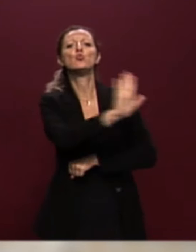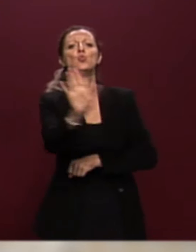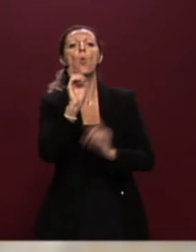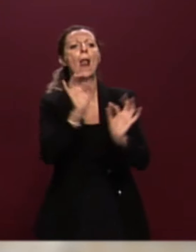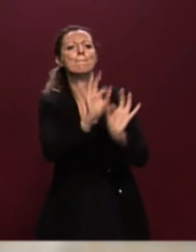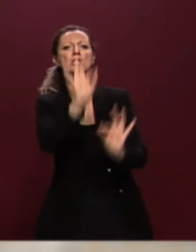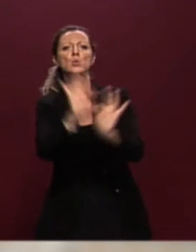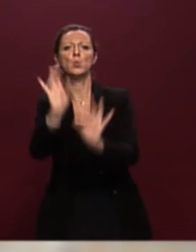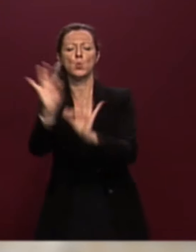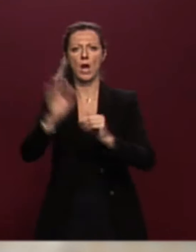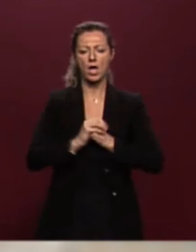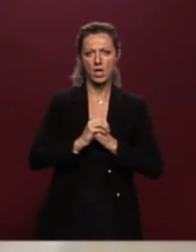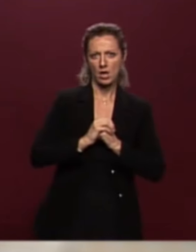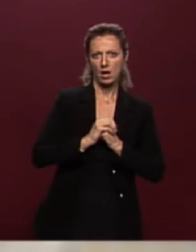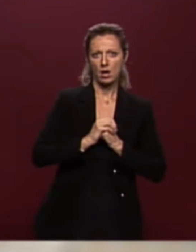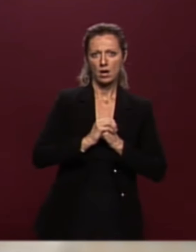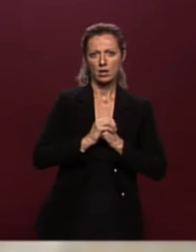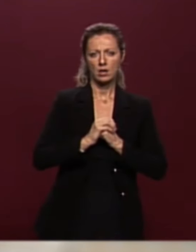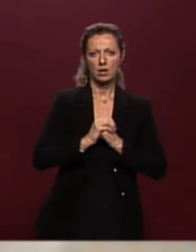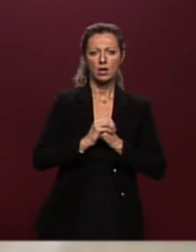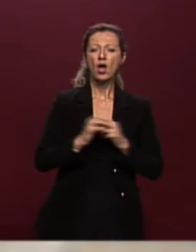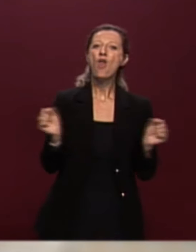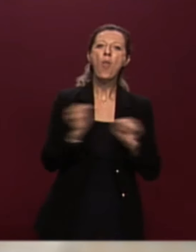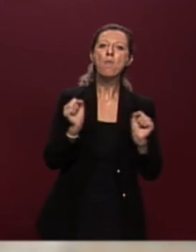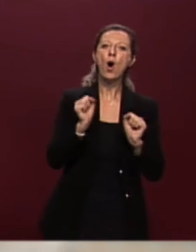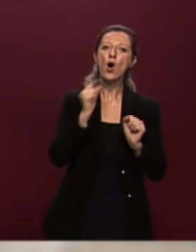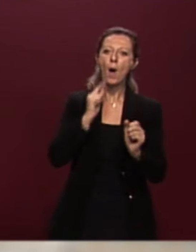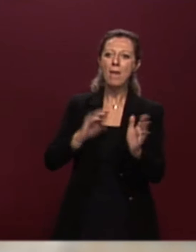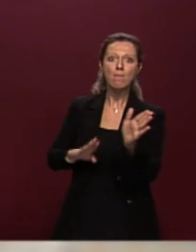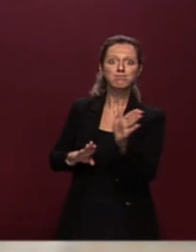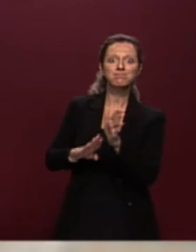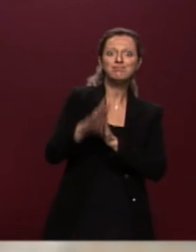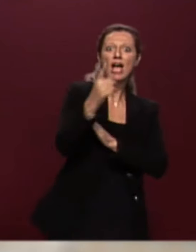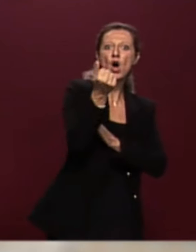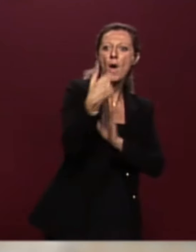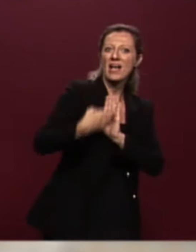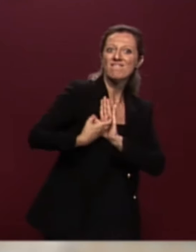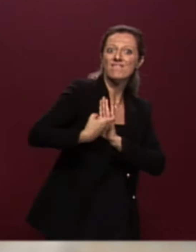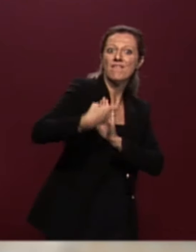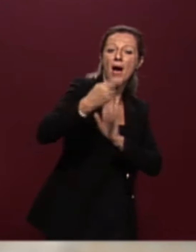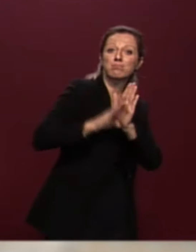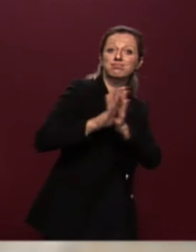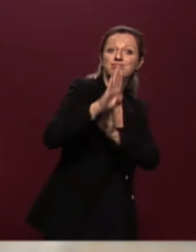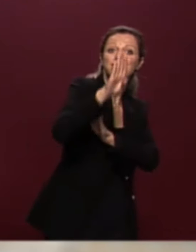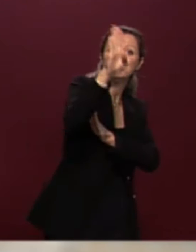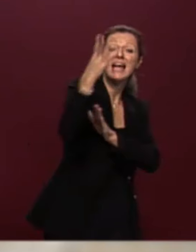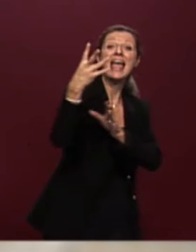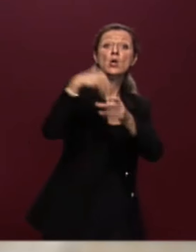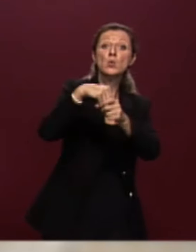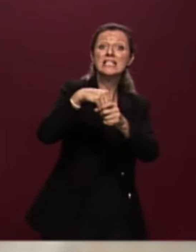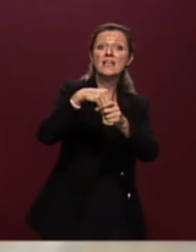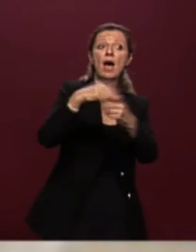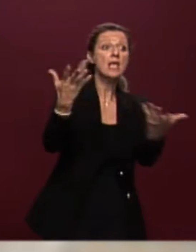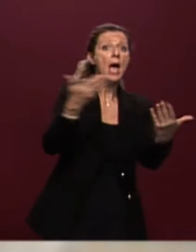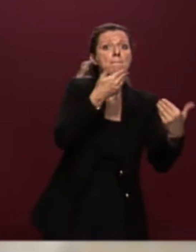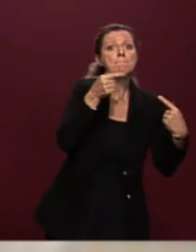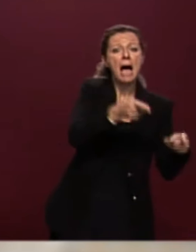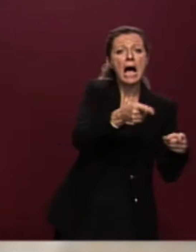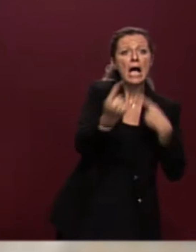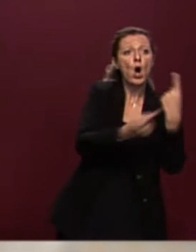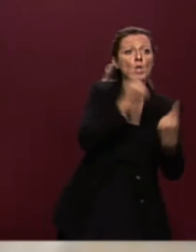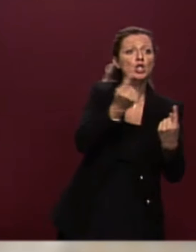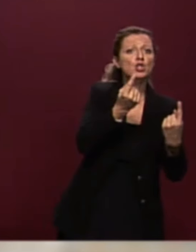Non può esserci ripresa economica duratura ed inclusiva senza condizioni di lavoro